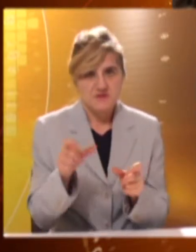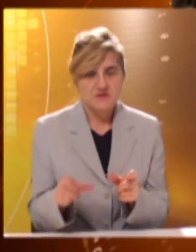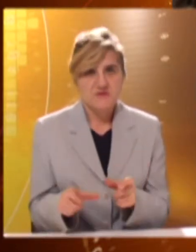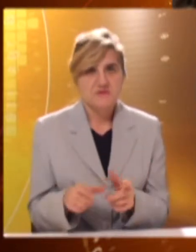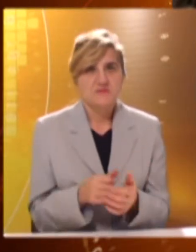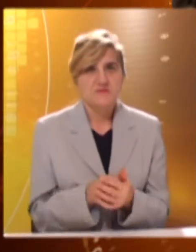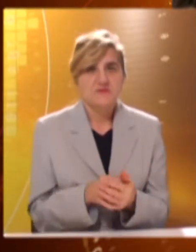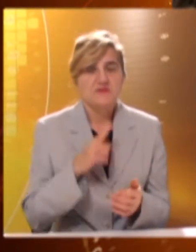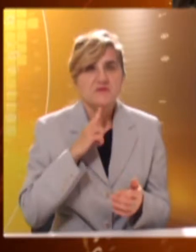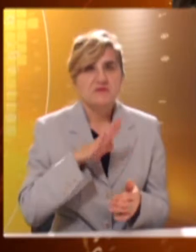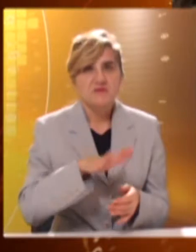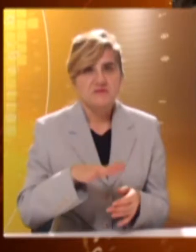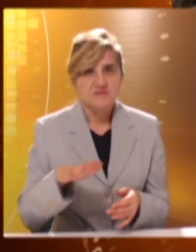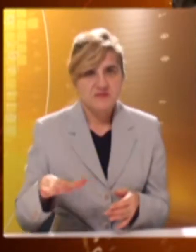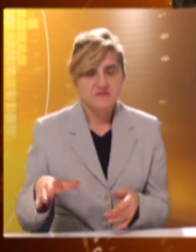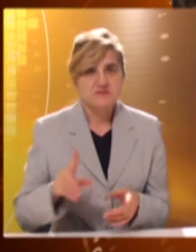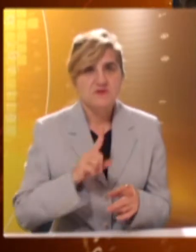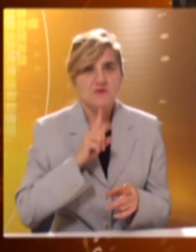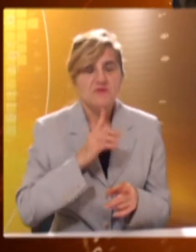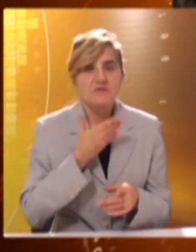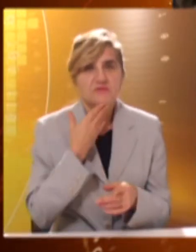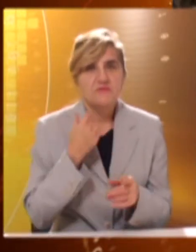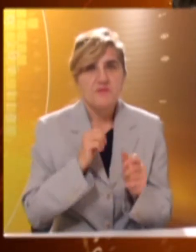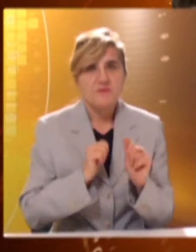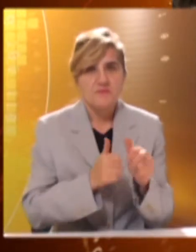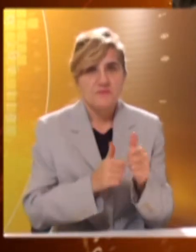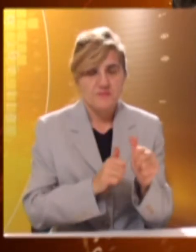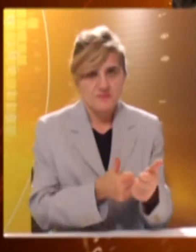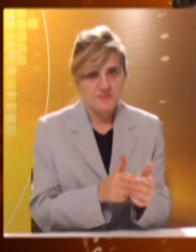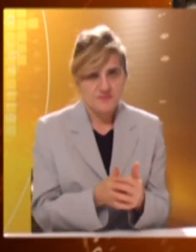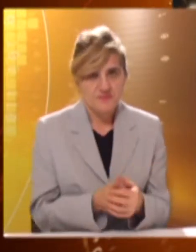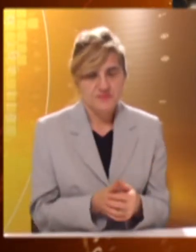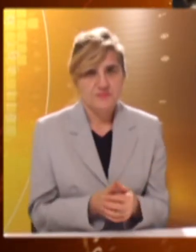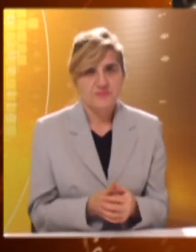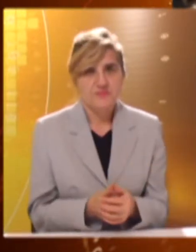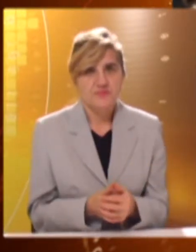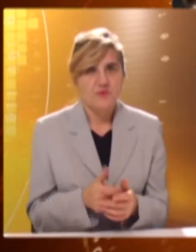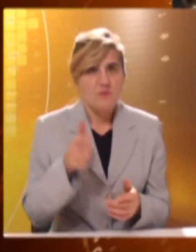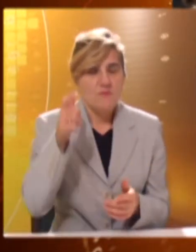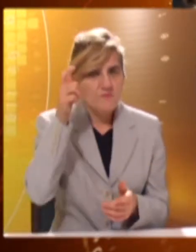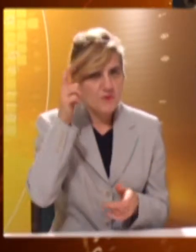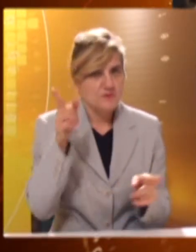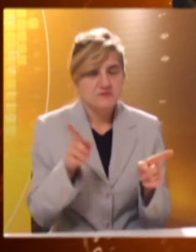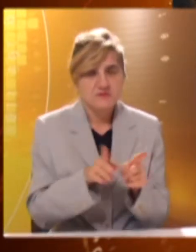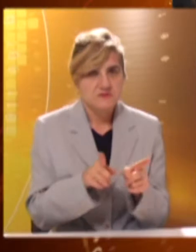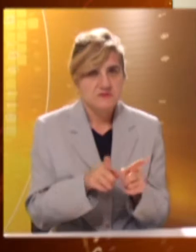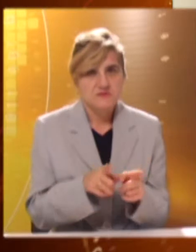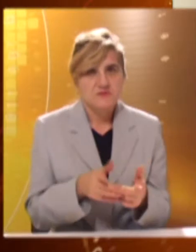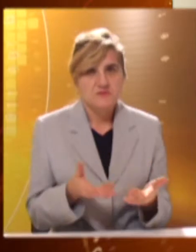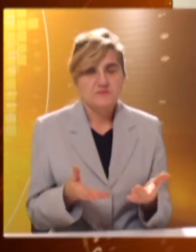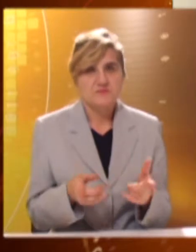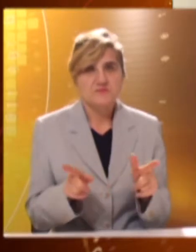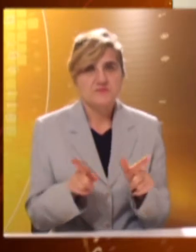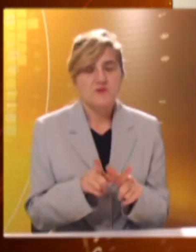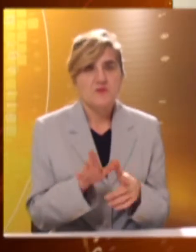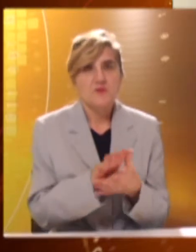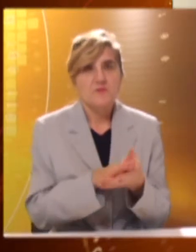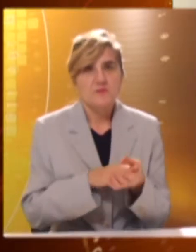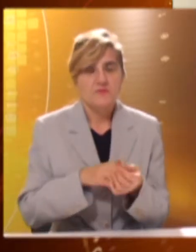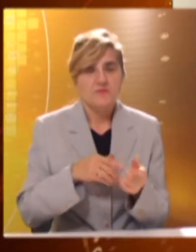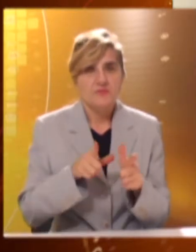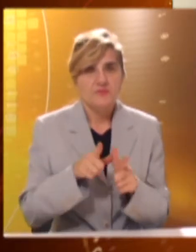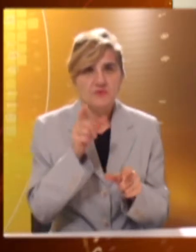zaštiti maloletnih migranata bez pratnje tokom cele rute, dakle ne samo u Subotici nego i u Beogradu i u Nišu. Od početka migrantske